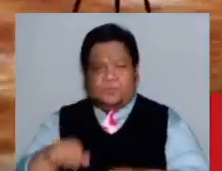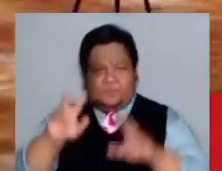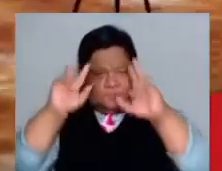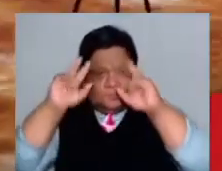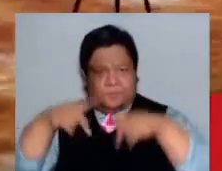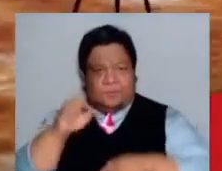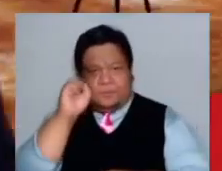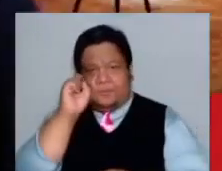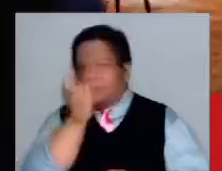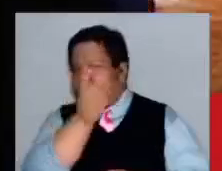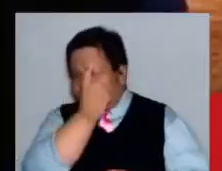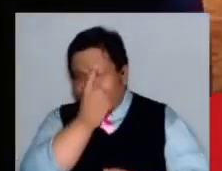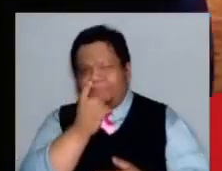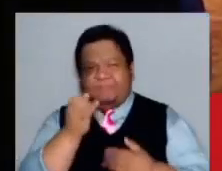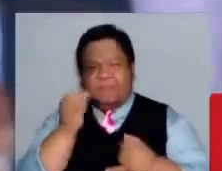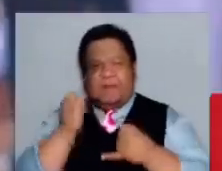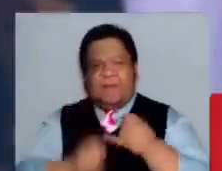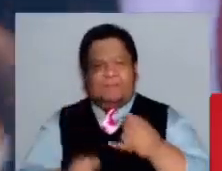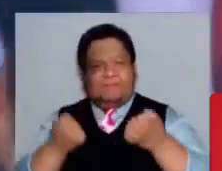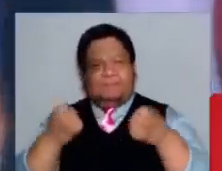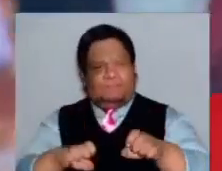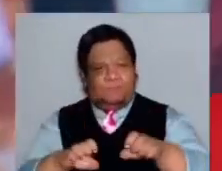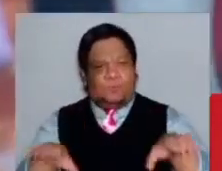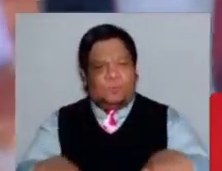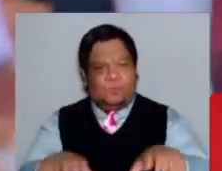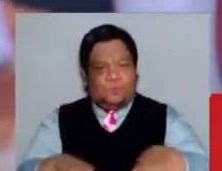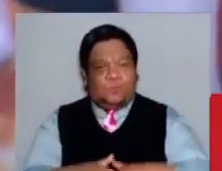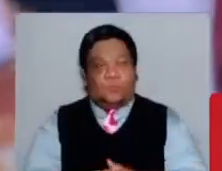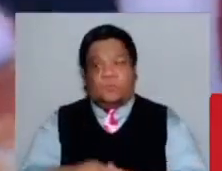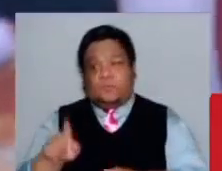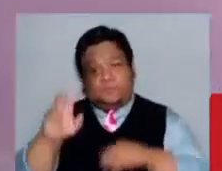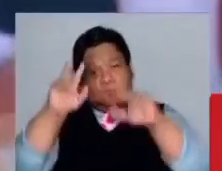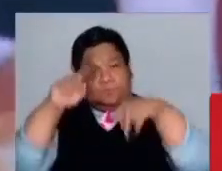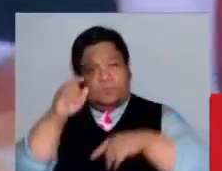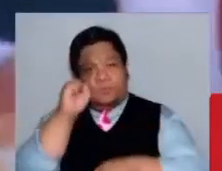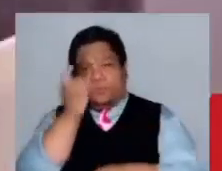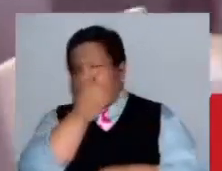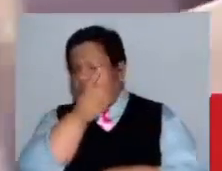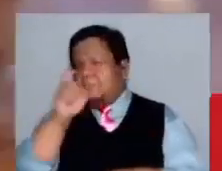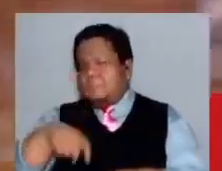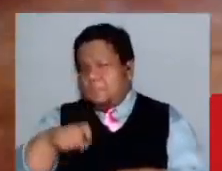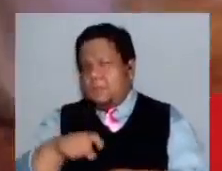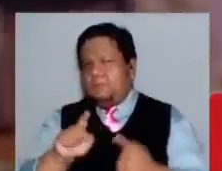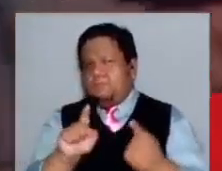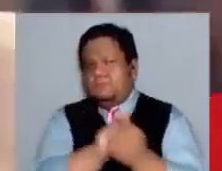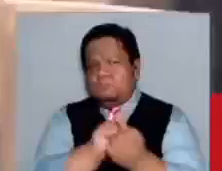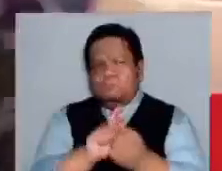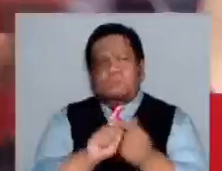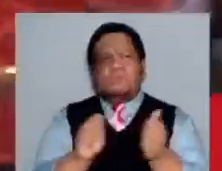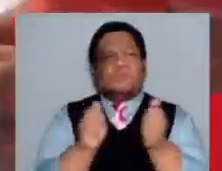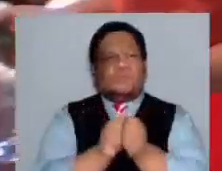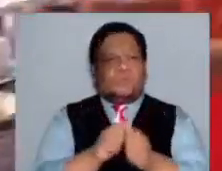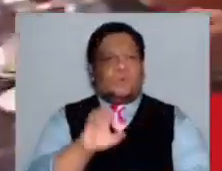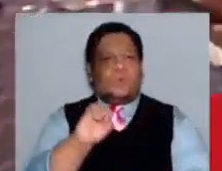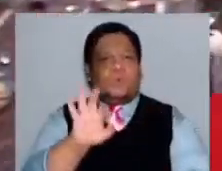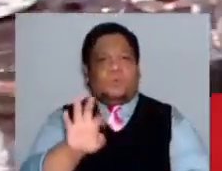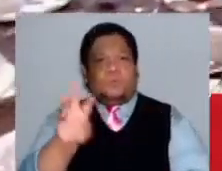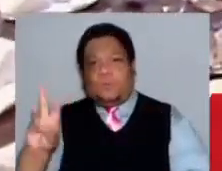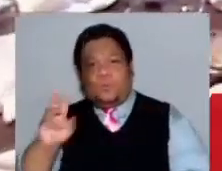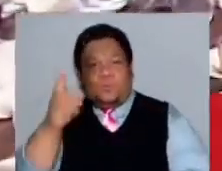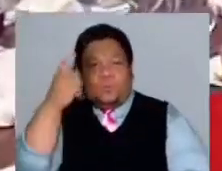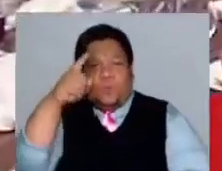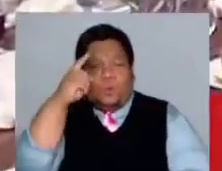ni VP Sara, nararapat lang na makasama niya ang mga overseas Filipino workers para makapaghatid sila ng kasiyahan